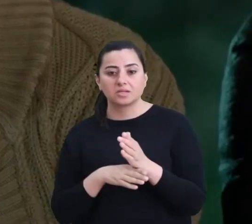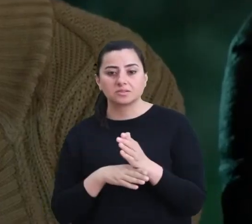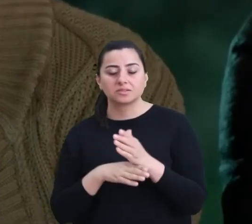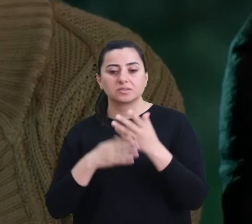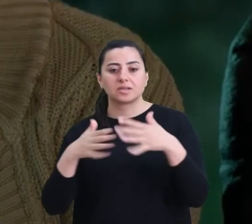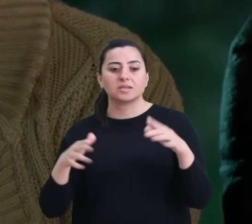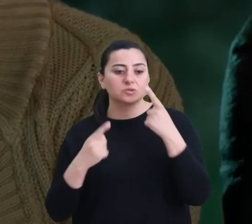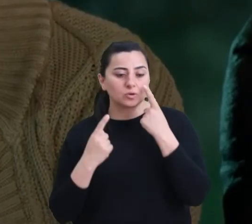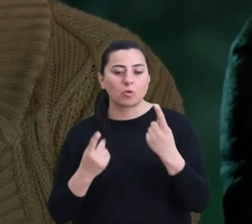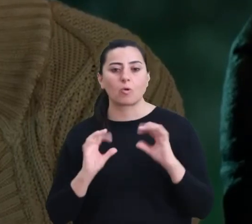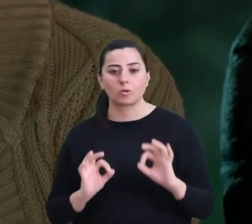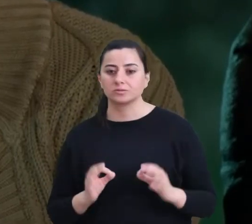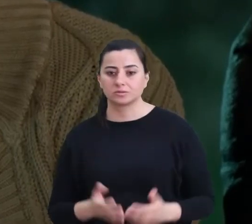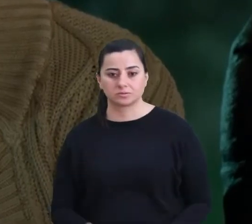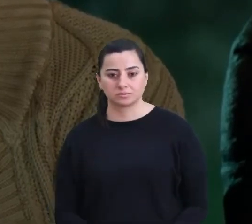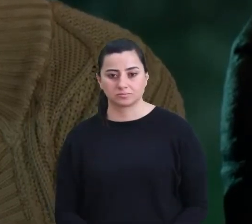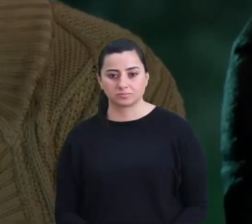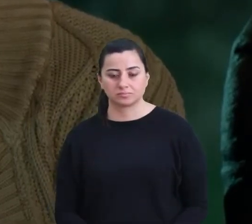gerçek denizle mi olacaktım?